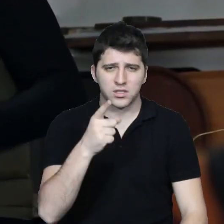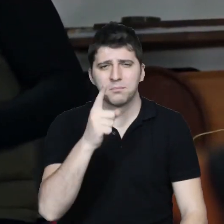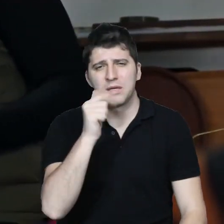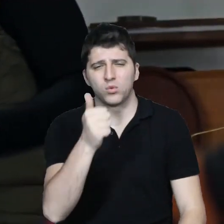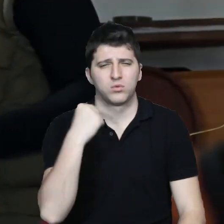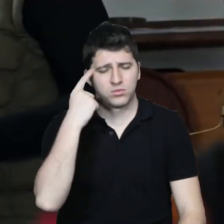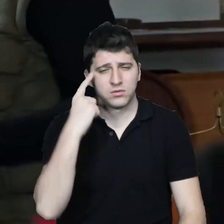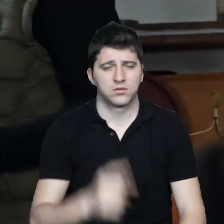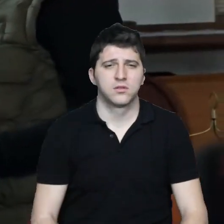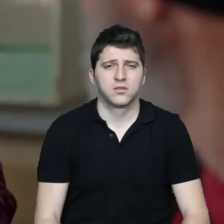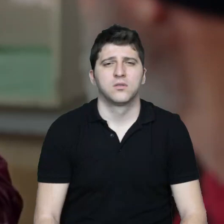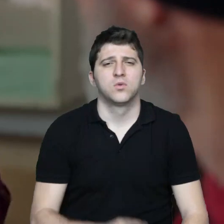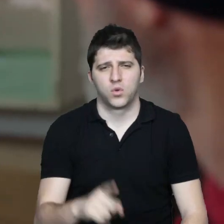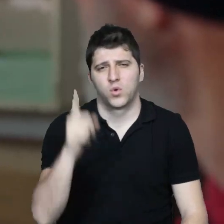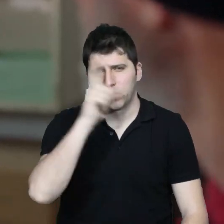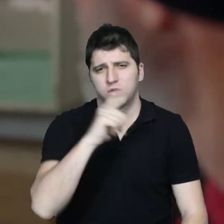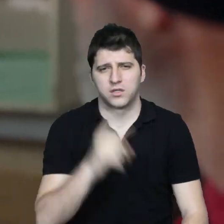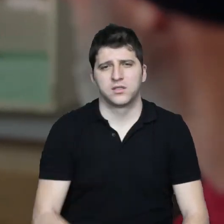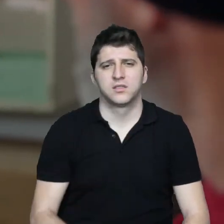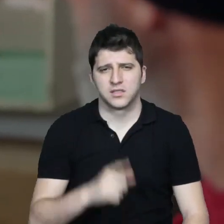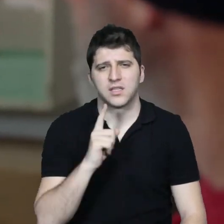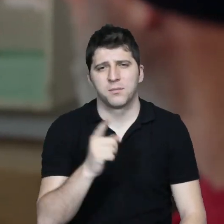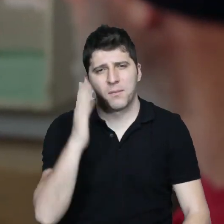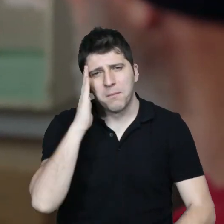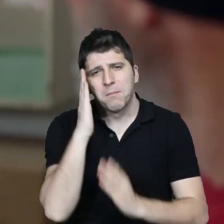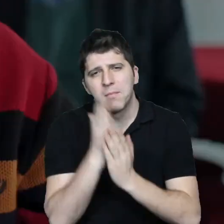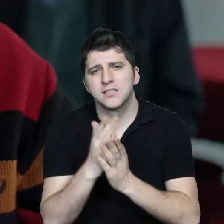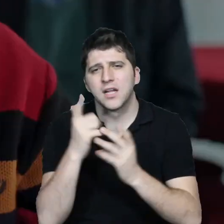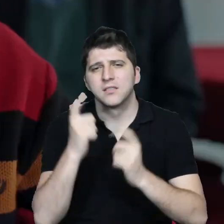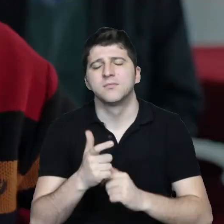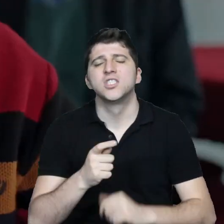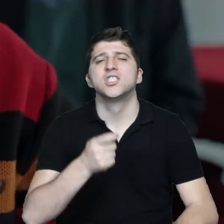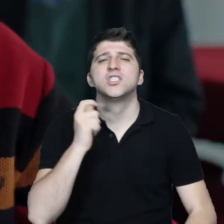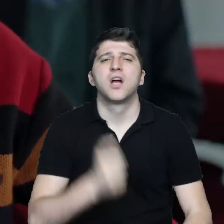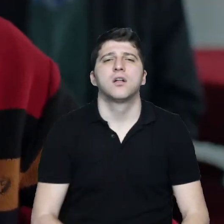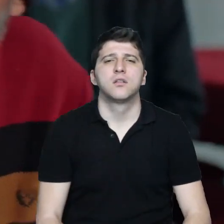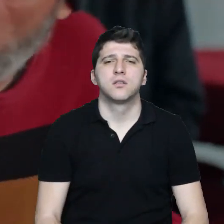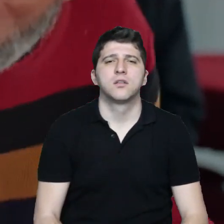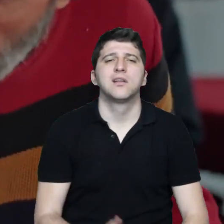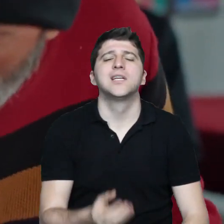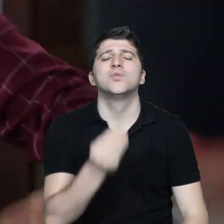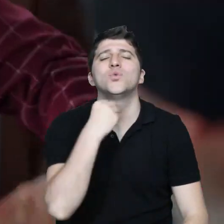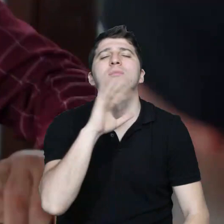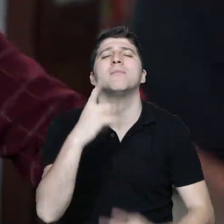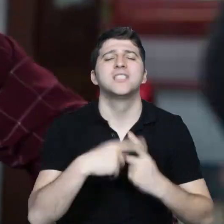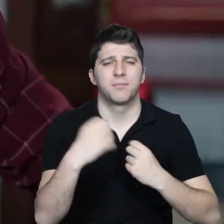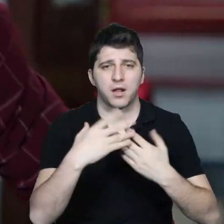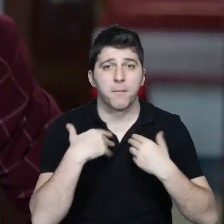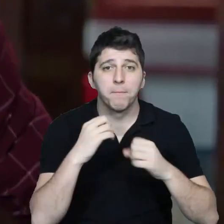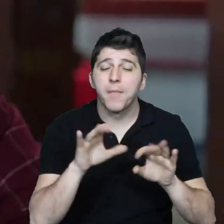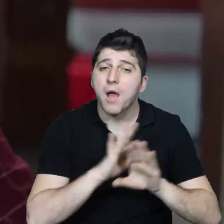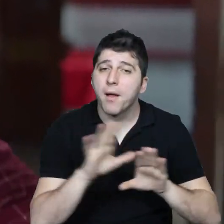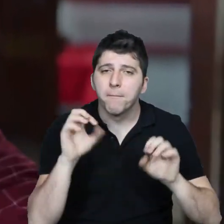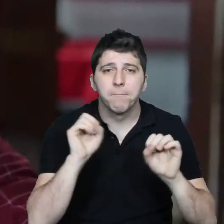1 gün. Yani dolayısıyla sana bir mezar yeri şart oldu. Ne mezarı Yaşar, bırak kolumu ya. Bırakmam